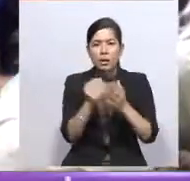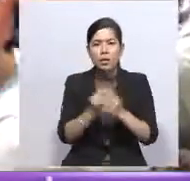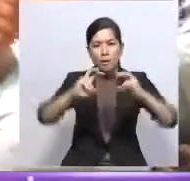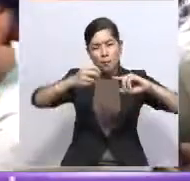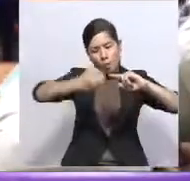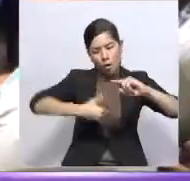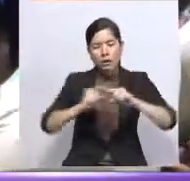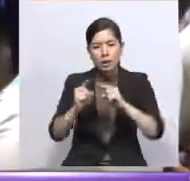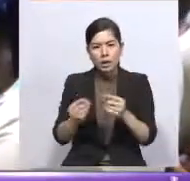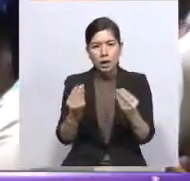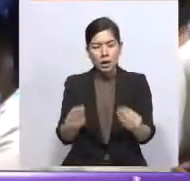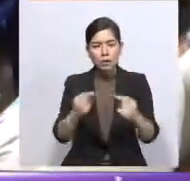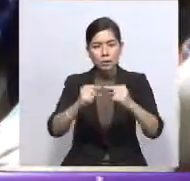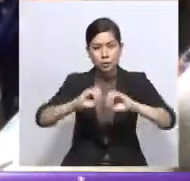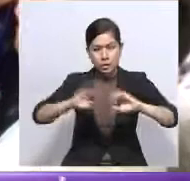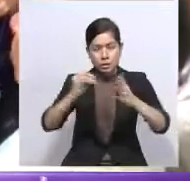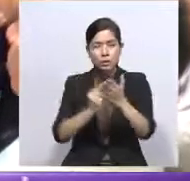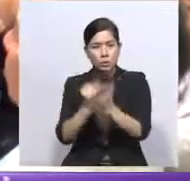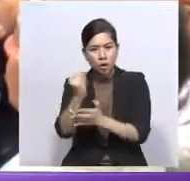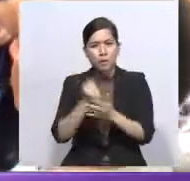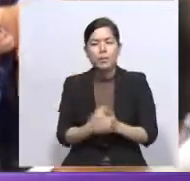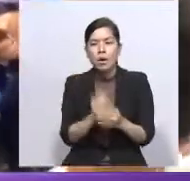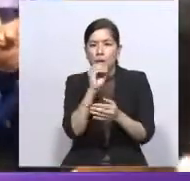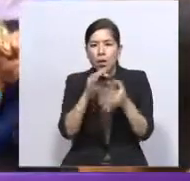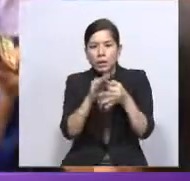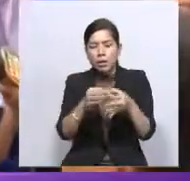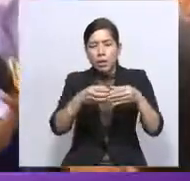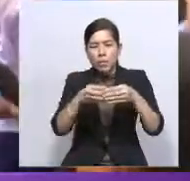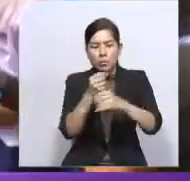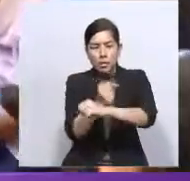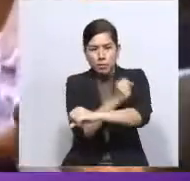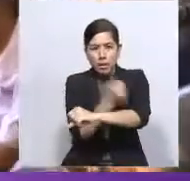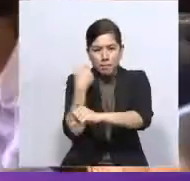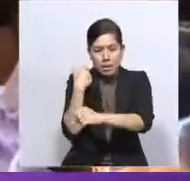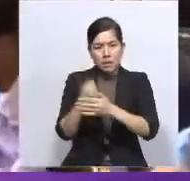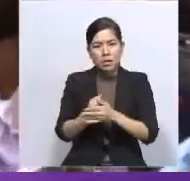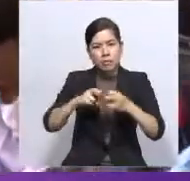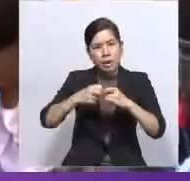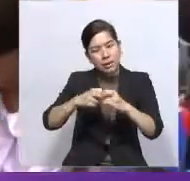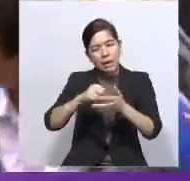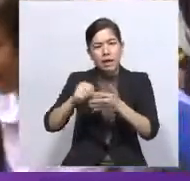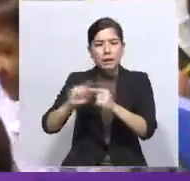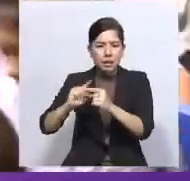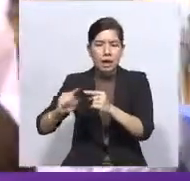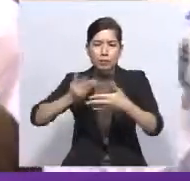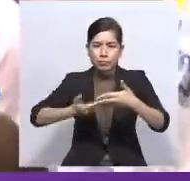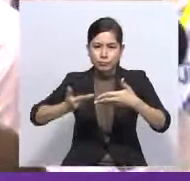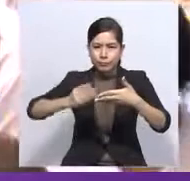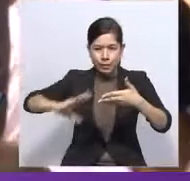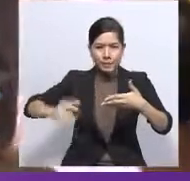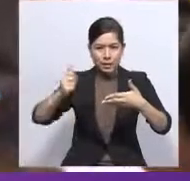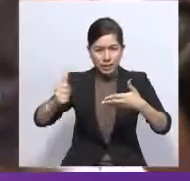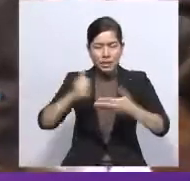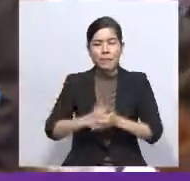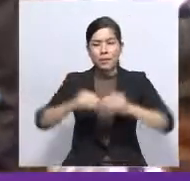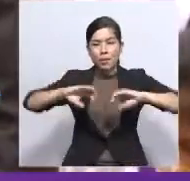แก้ปัญหาการค้ามนุษย์ว่ารัฐบาลได้ดำเนินการแก้ไขอย่างเต็มที่จนมีความคืบหน้าในแนวทางที่ดีเน้นย้ำว่